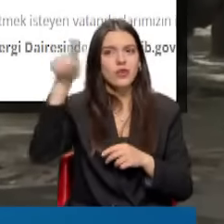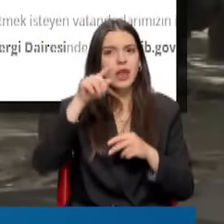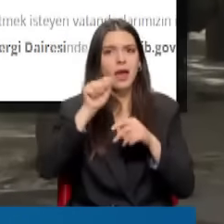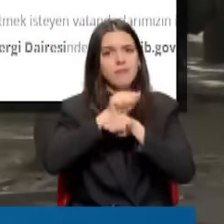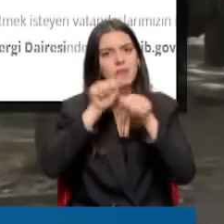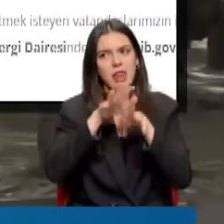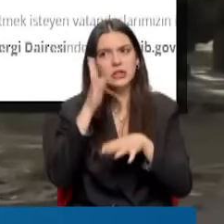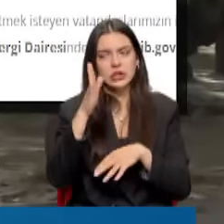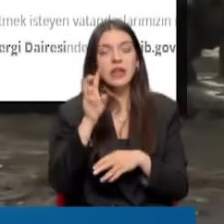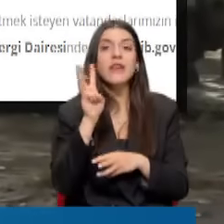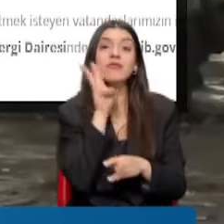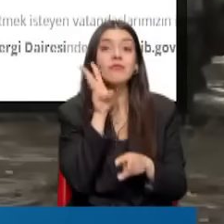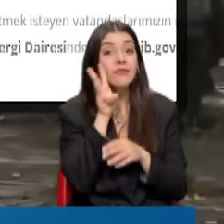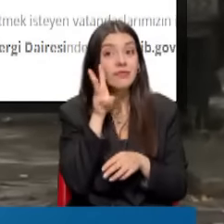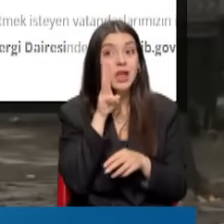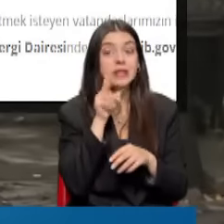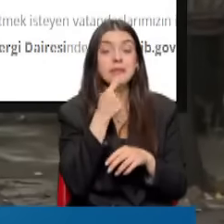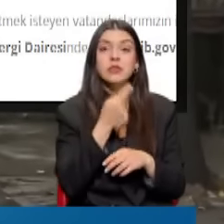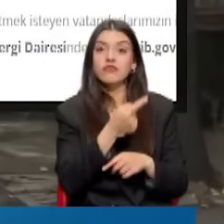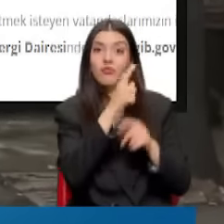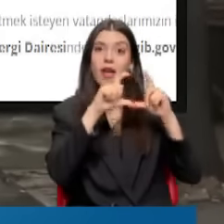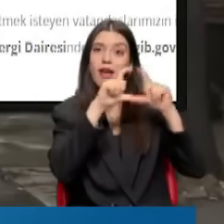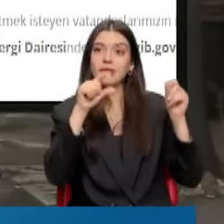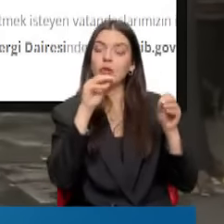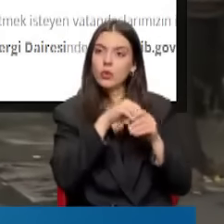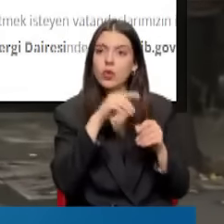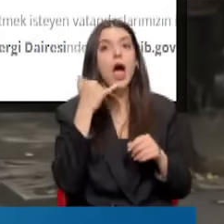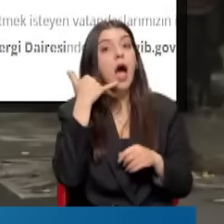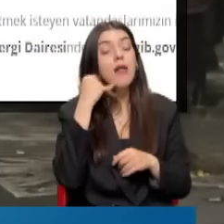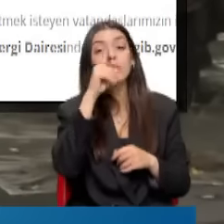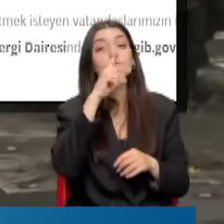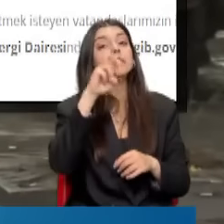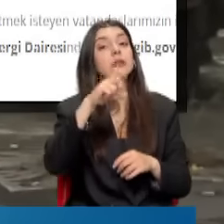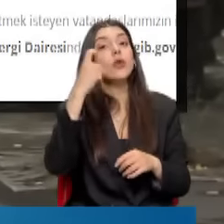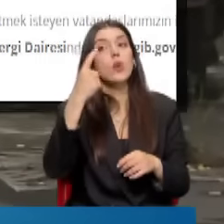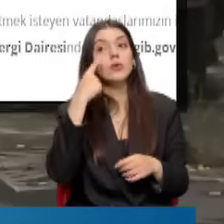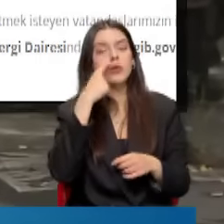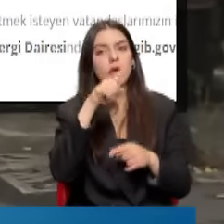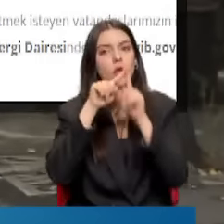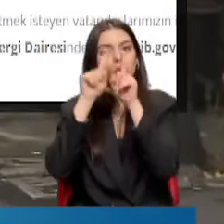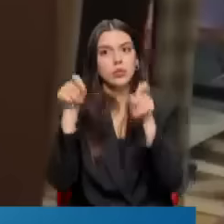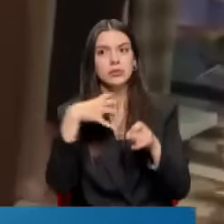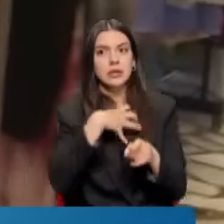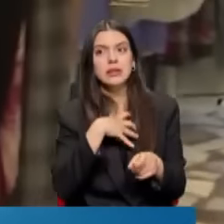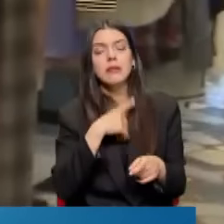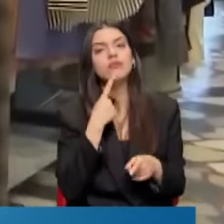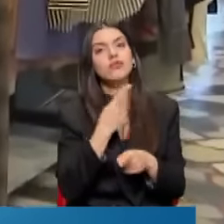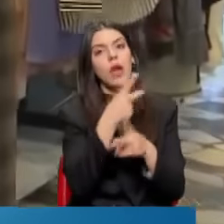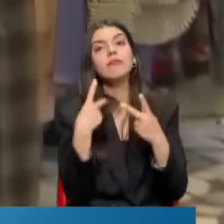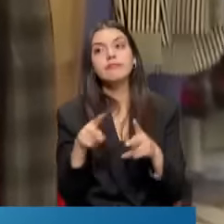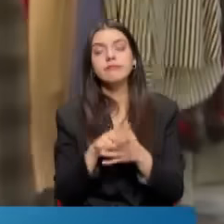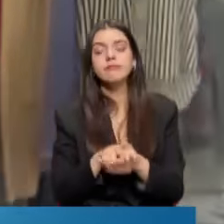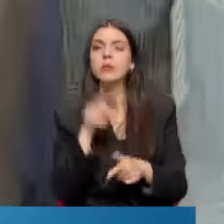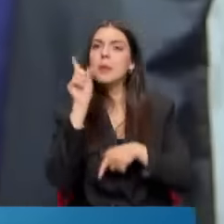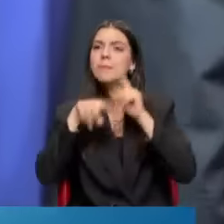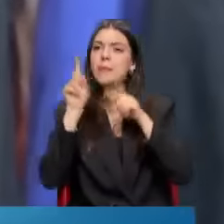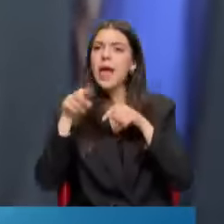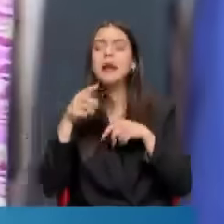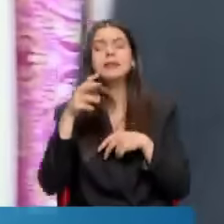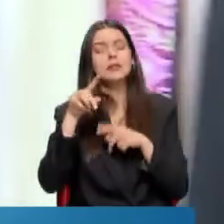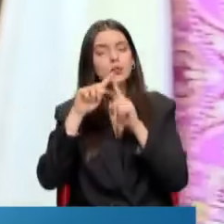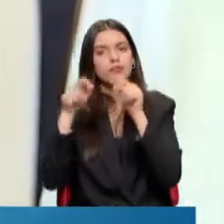yayınlandı WhatsApp ihbar hattı kuruldu Alo 189 hattından da esnaf şikayet edilebilecek kimi esnaf vergiden kaçınmak